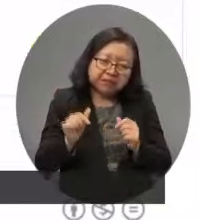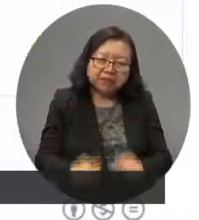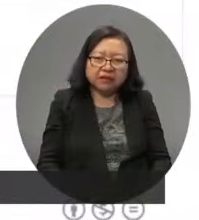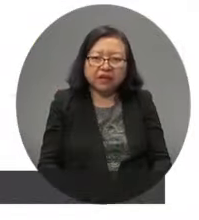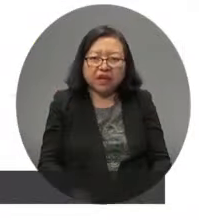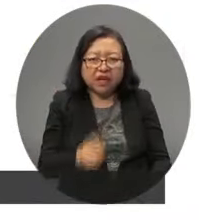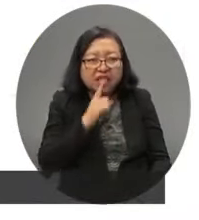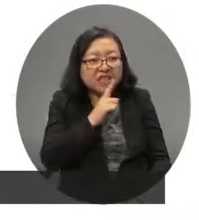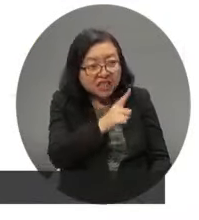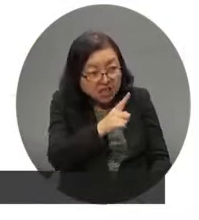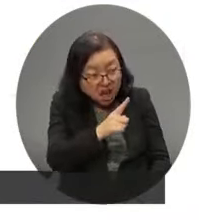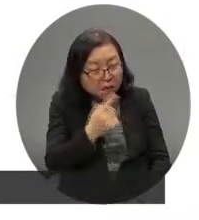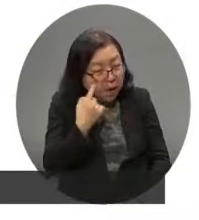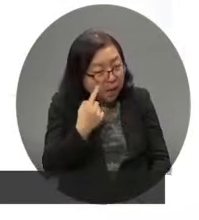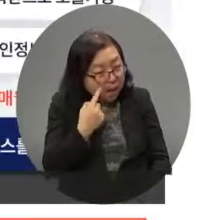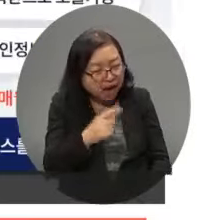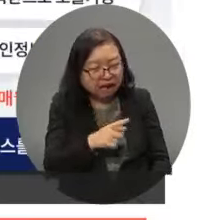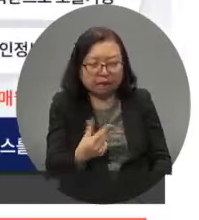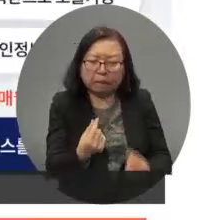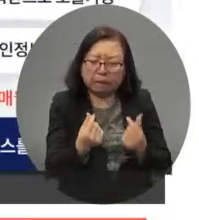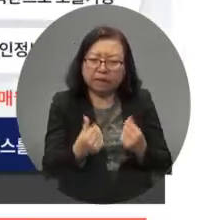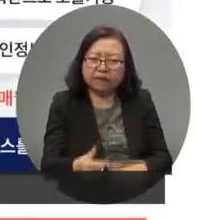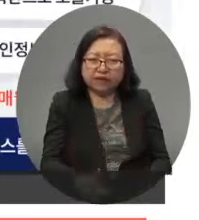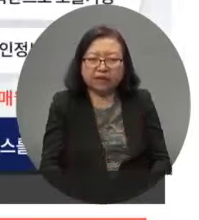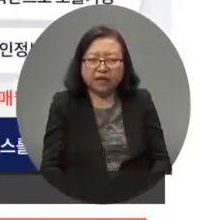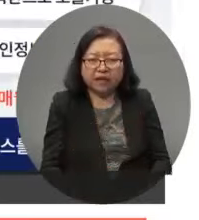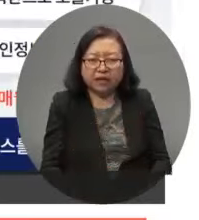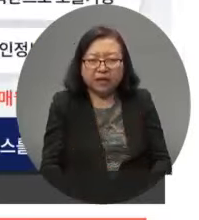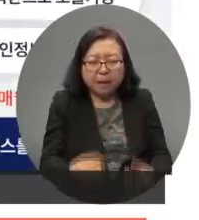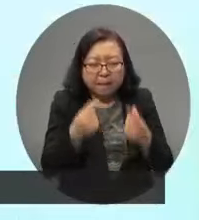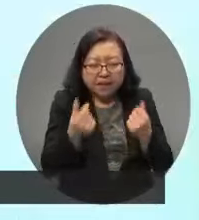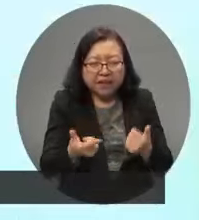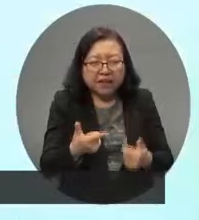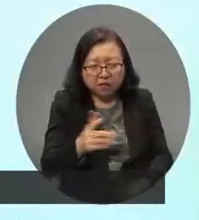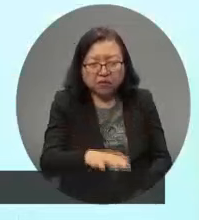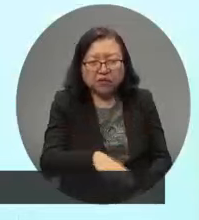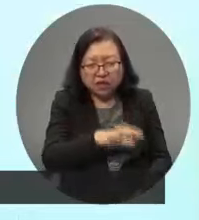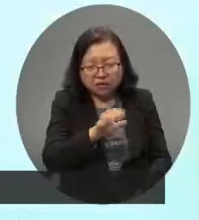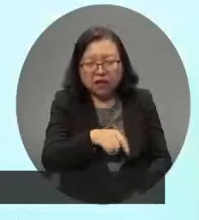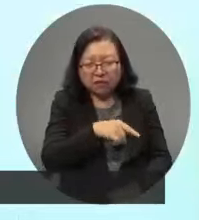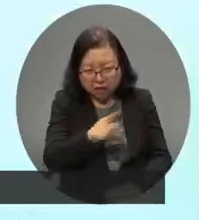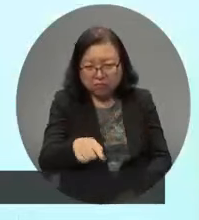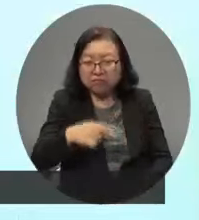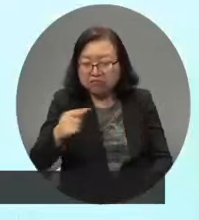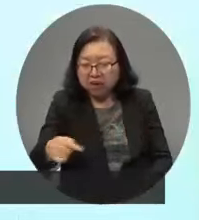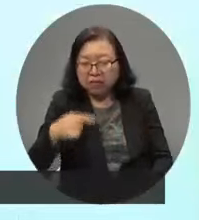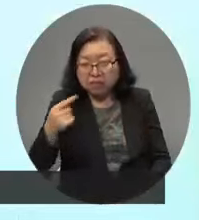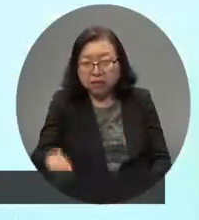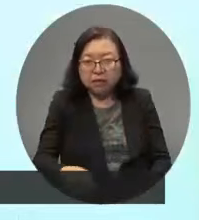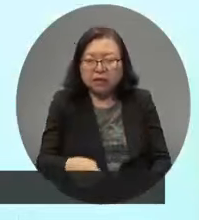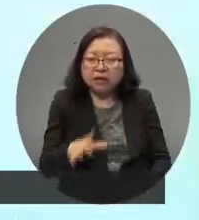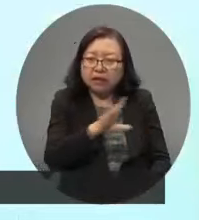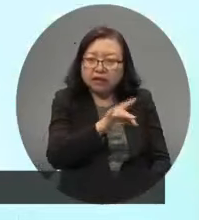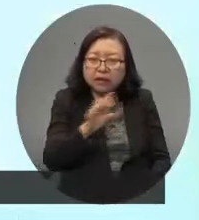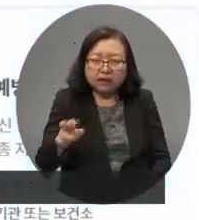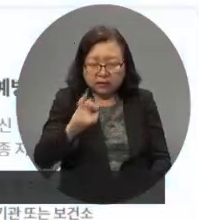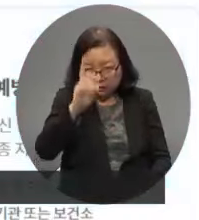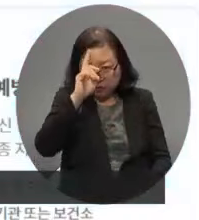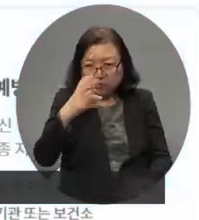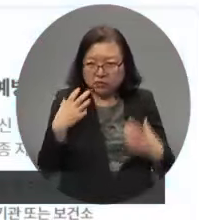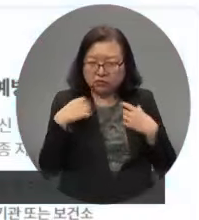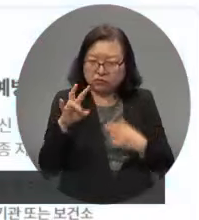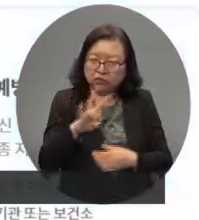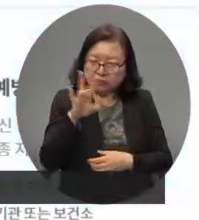마찬가지입니다 비슷한 사이트를 계속 돌아다니게 만듭니다 가끔 정부 24 홈페이지로 연결되긴 하지만